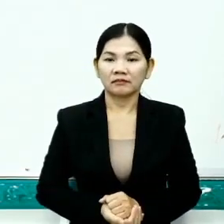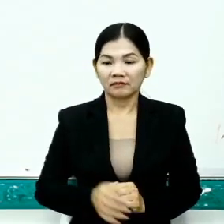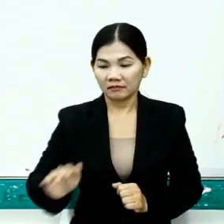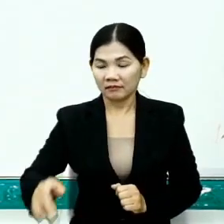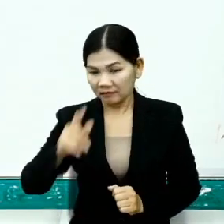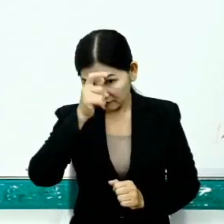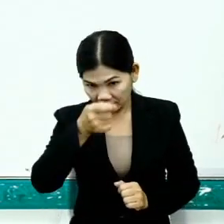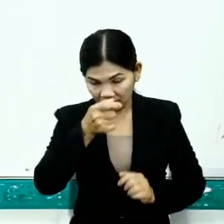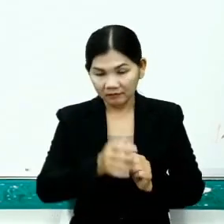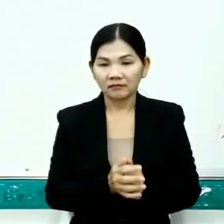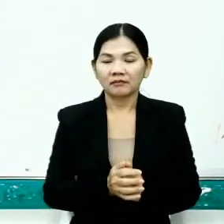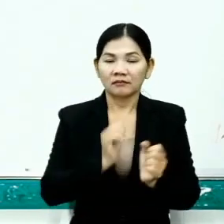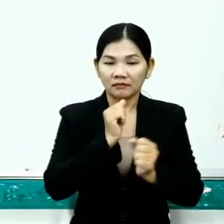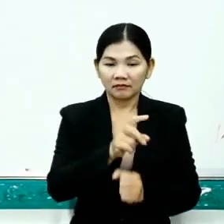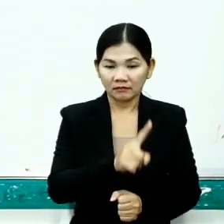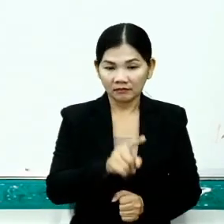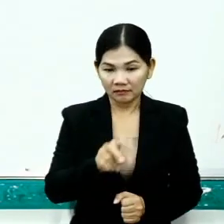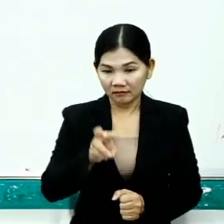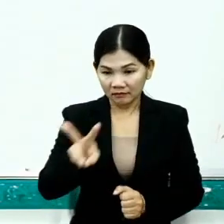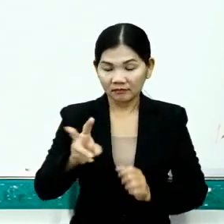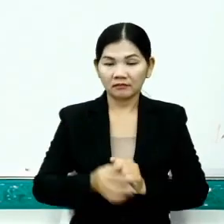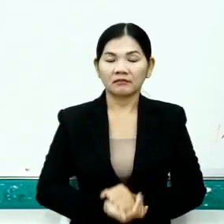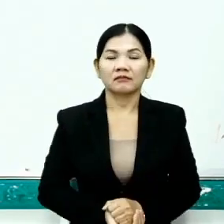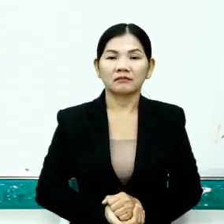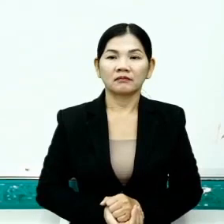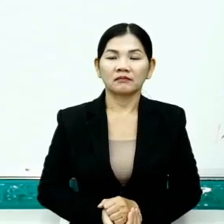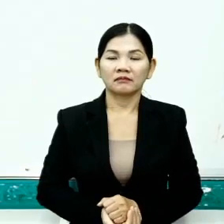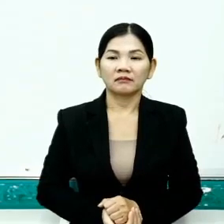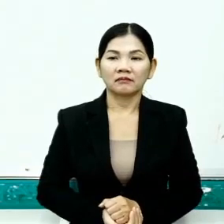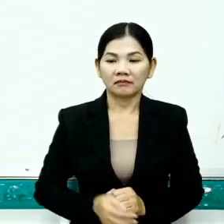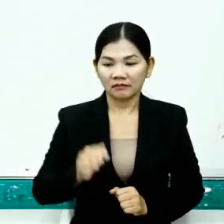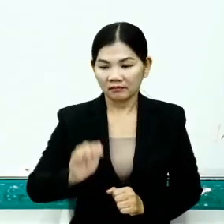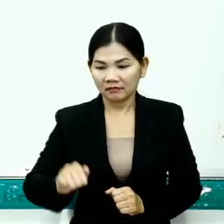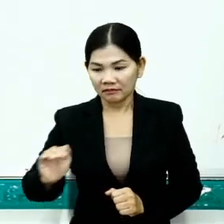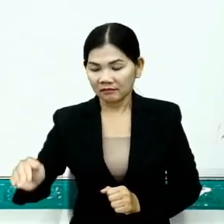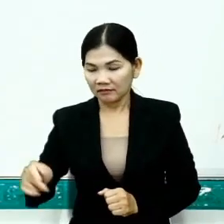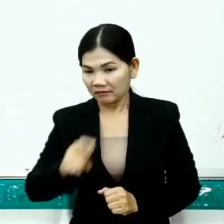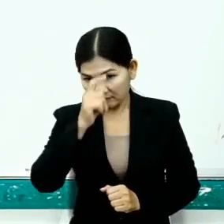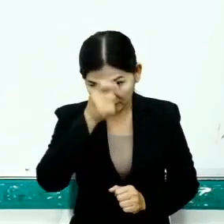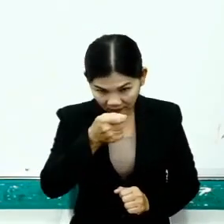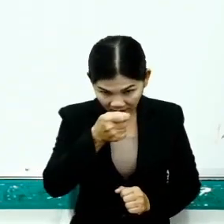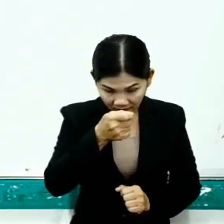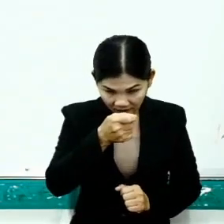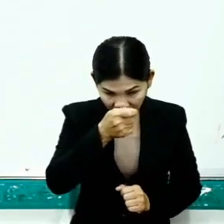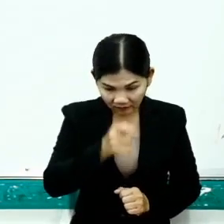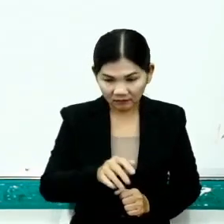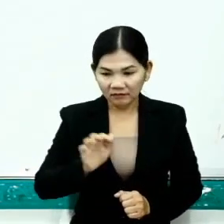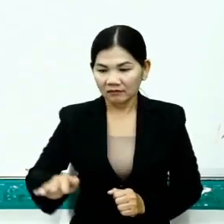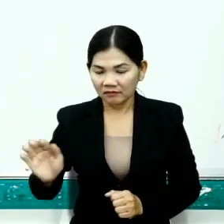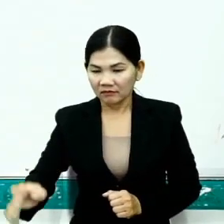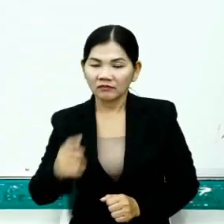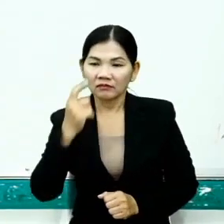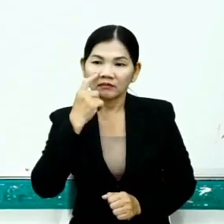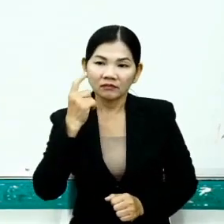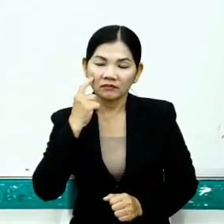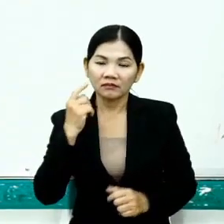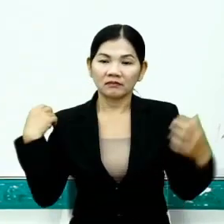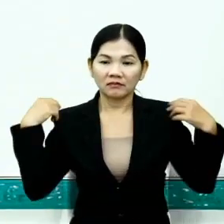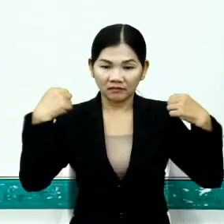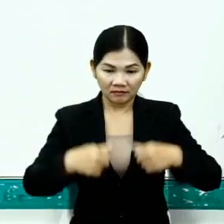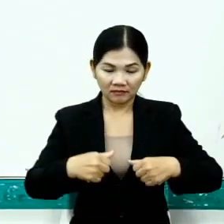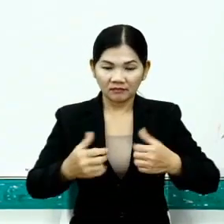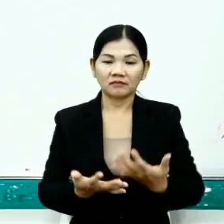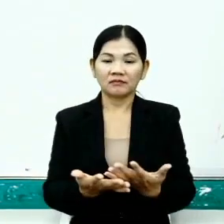từng ở kia nè trí muối pí bảy còn cài bẹ muông kinh cuồng